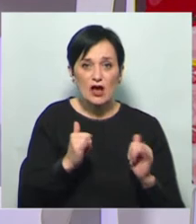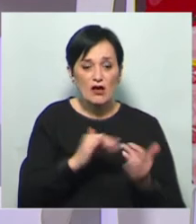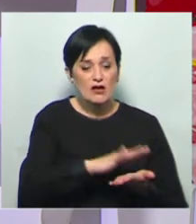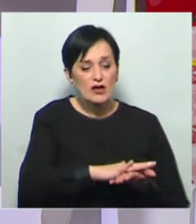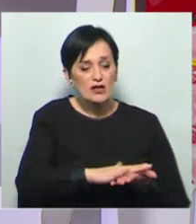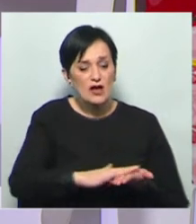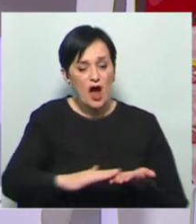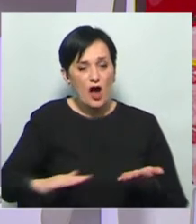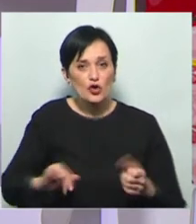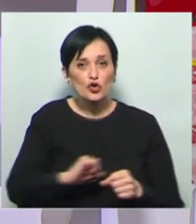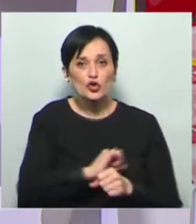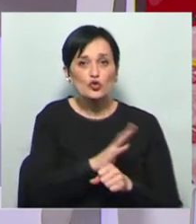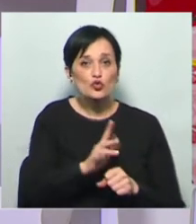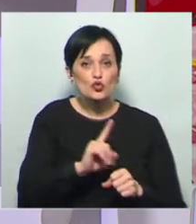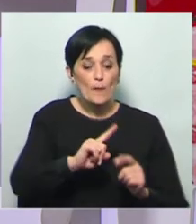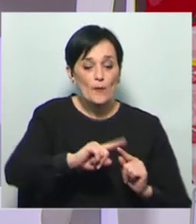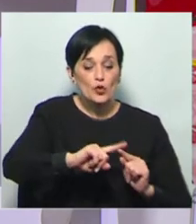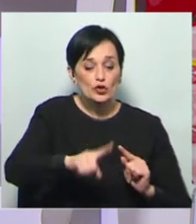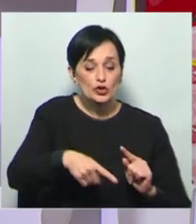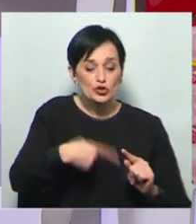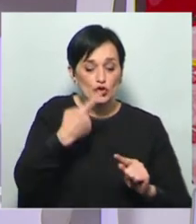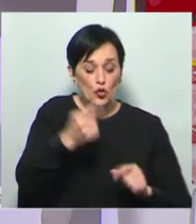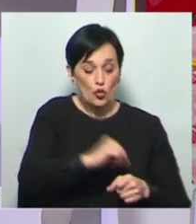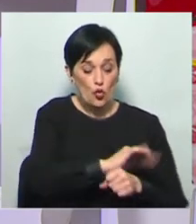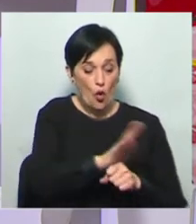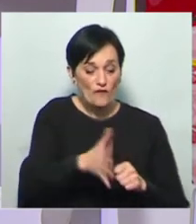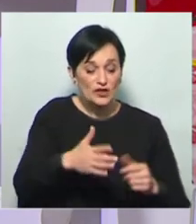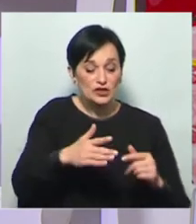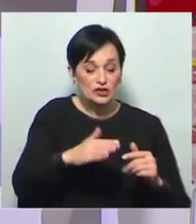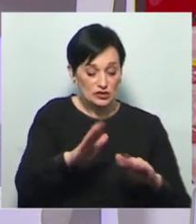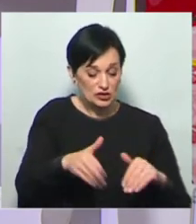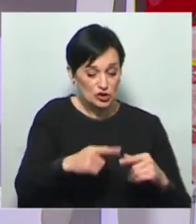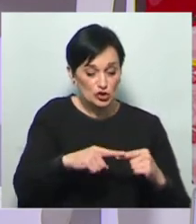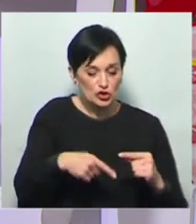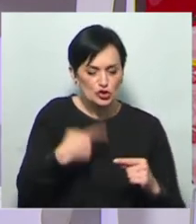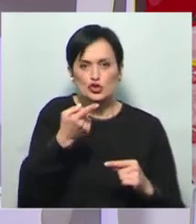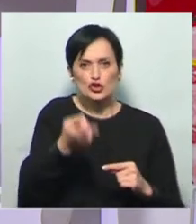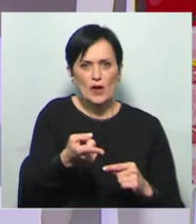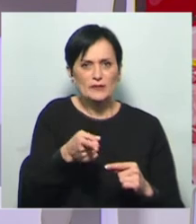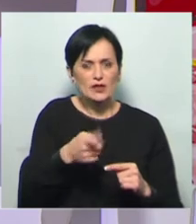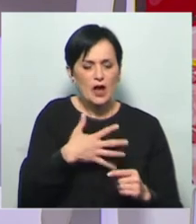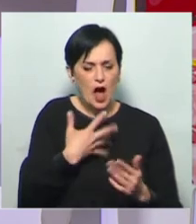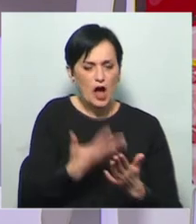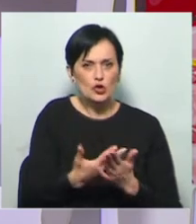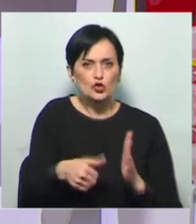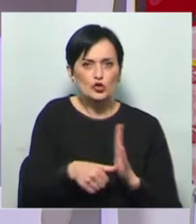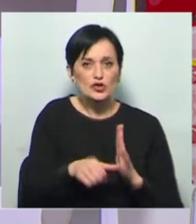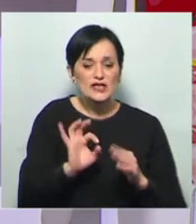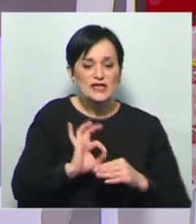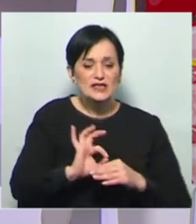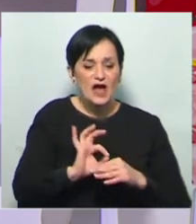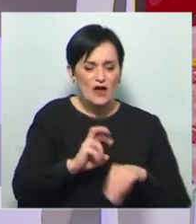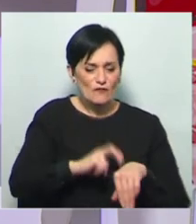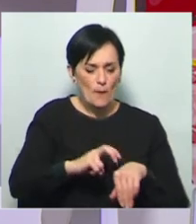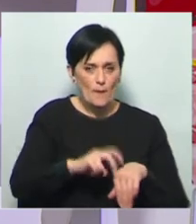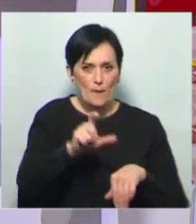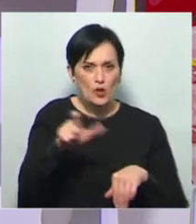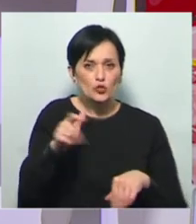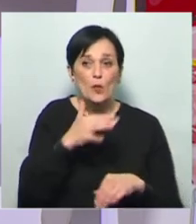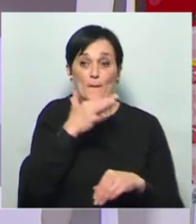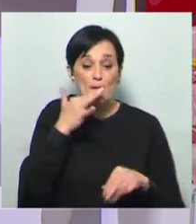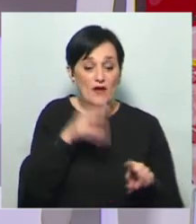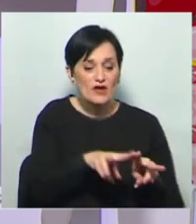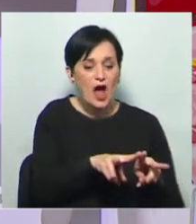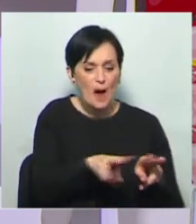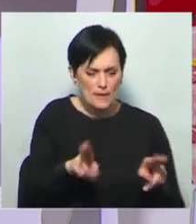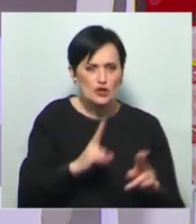გახანძლებული კოვიდის, ეს არის პოსტკოვიდური ნეიროპათიები, რომელშიც ძალიან აქტიურად გვეხმარებიან ნევროპათოლოგები, ესე ძალიან ბევრი პაციენტი მოდის